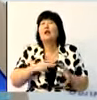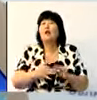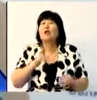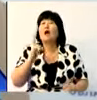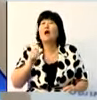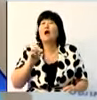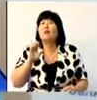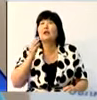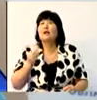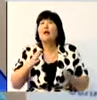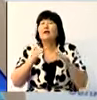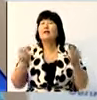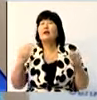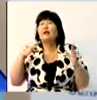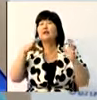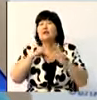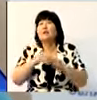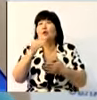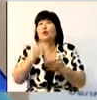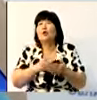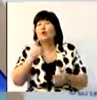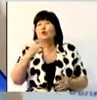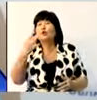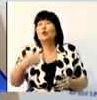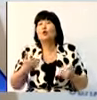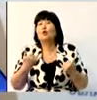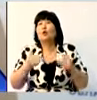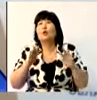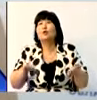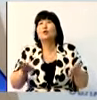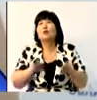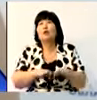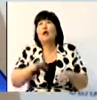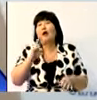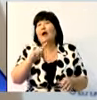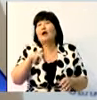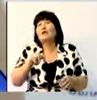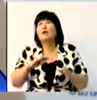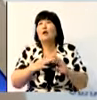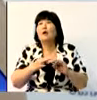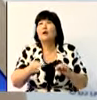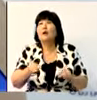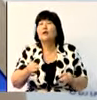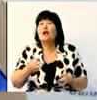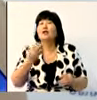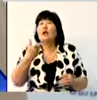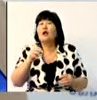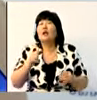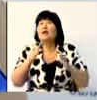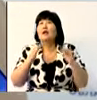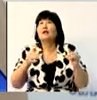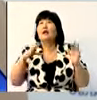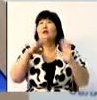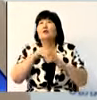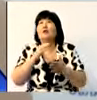Қамбаш лагерінде сыйымдылық көрсеткіші 140 орынға, сонымен қатар Қазалы ауданында Шағала лагерінде сыйымдылық